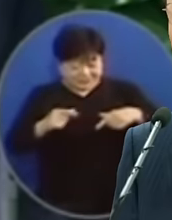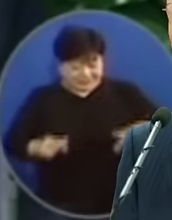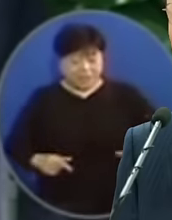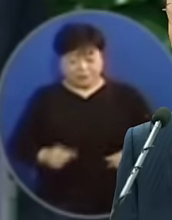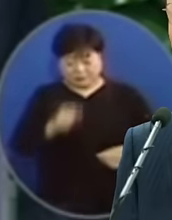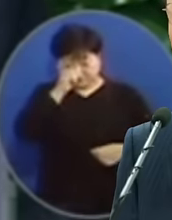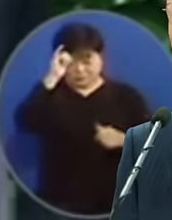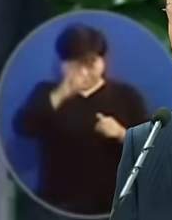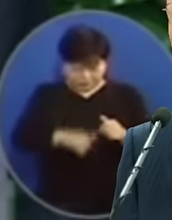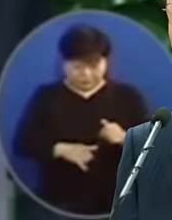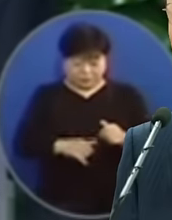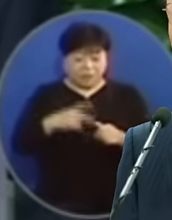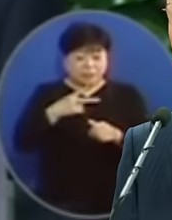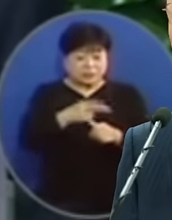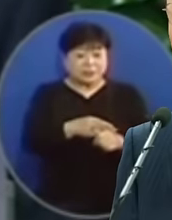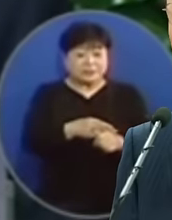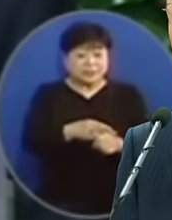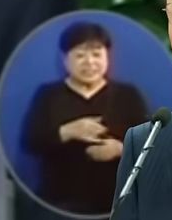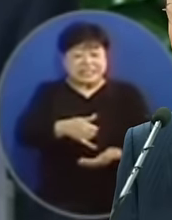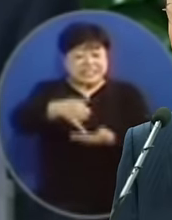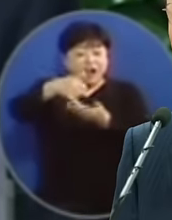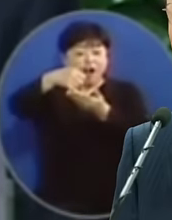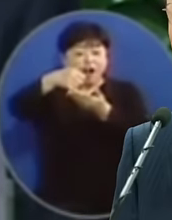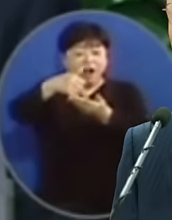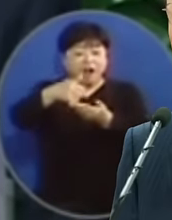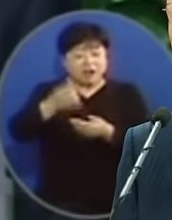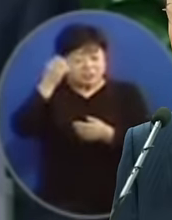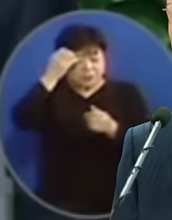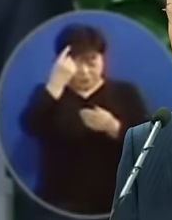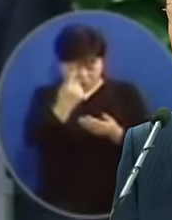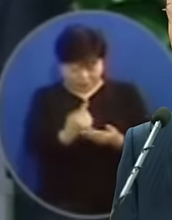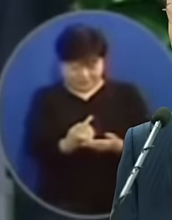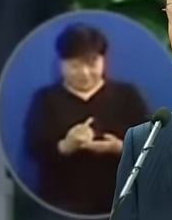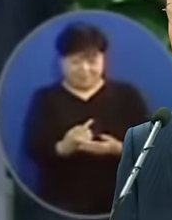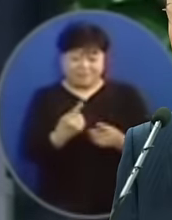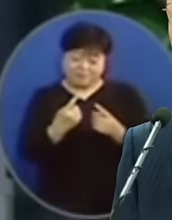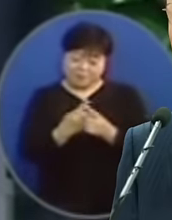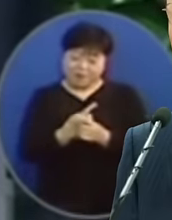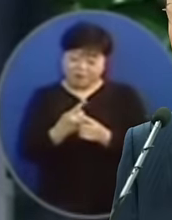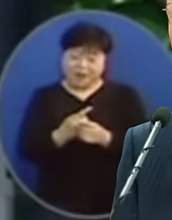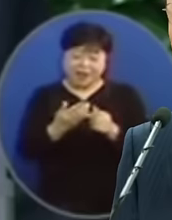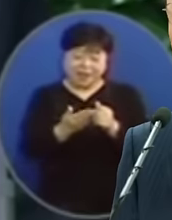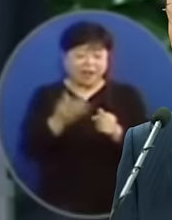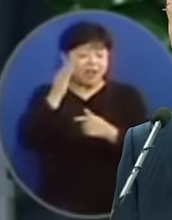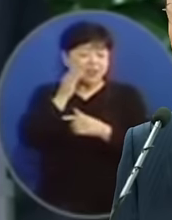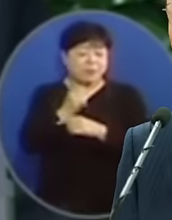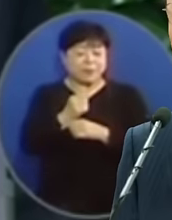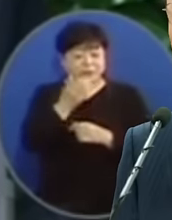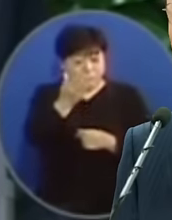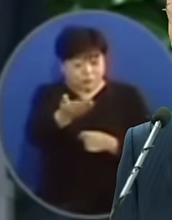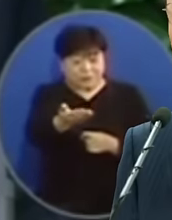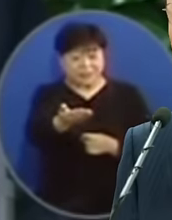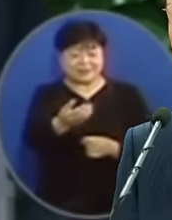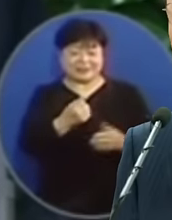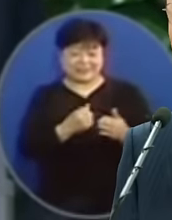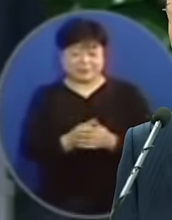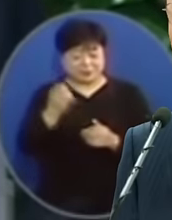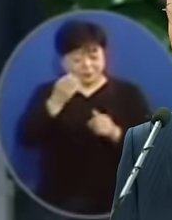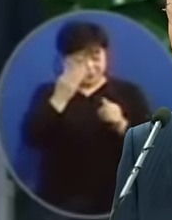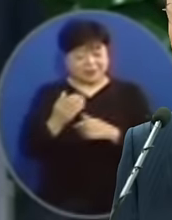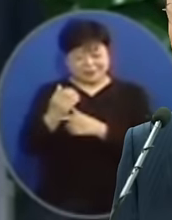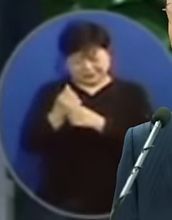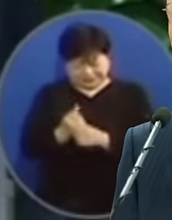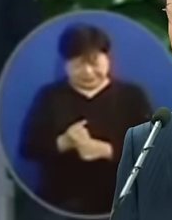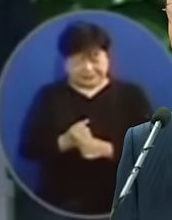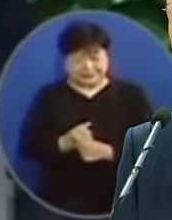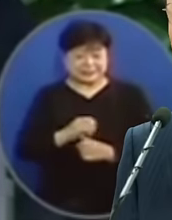양성과 충성과 온유와 절제와 같은 인격은 성령이 여러분 속에 열매 맺어 주시는 것입니다. 그러므로 성령께